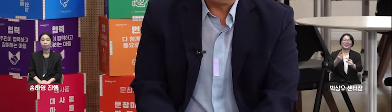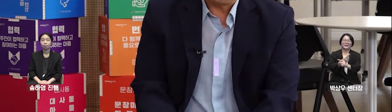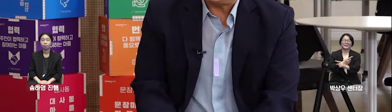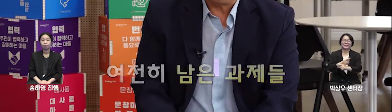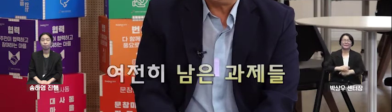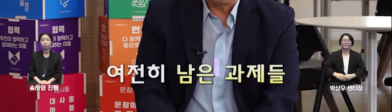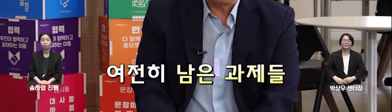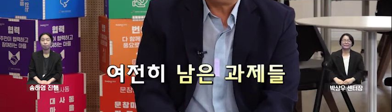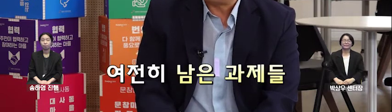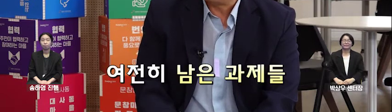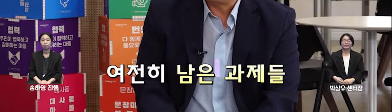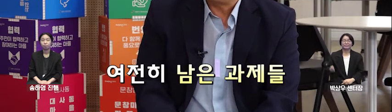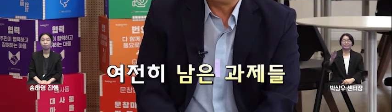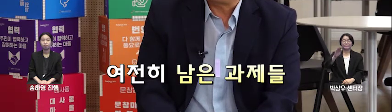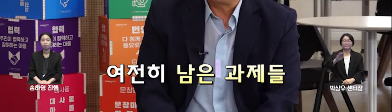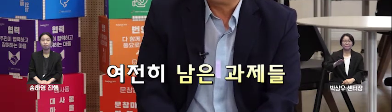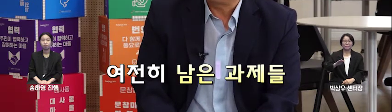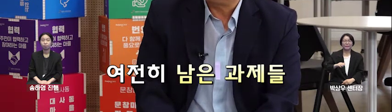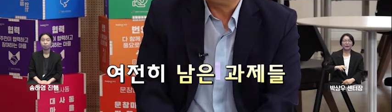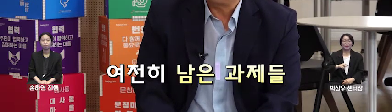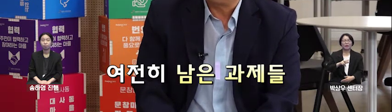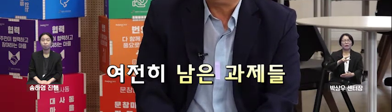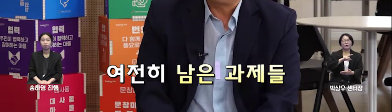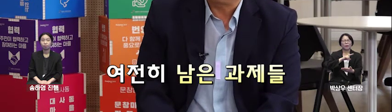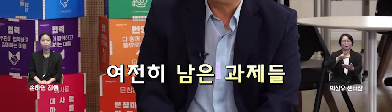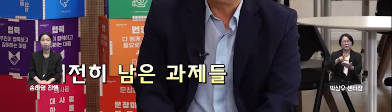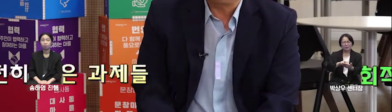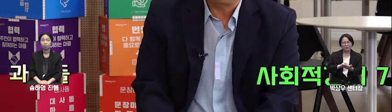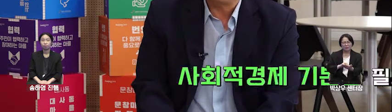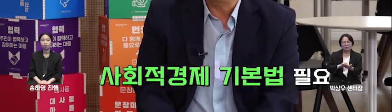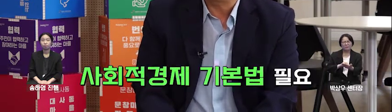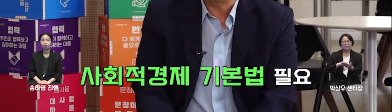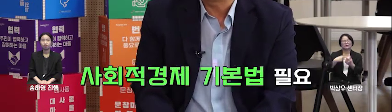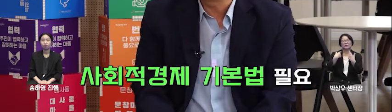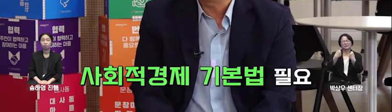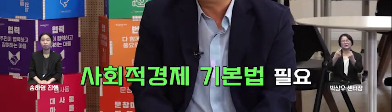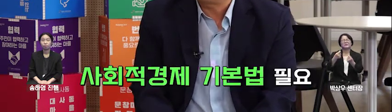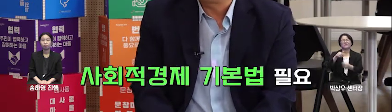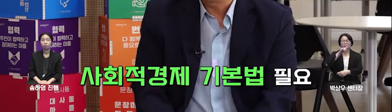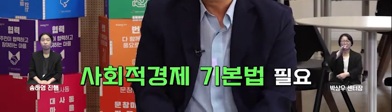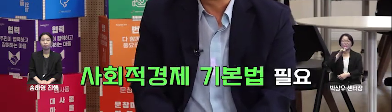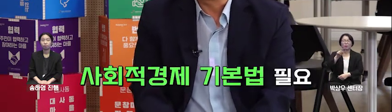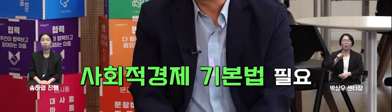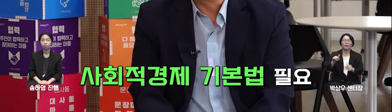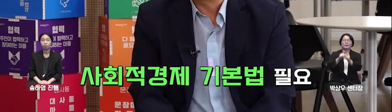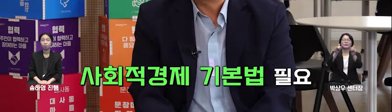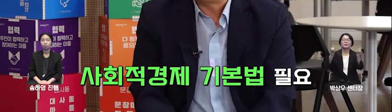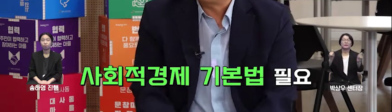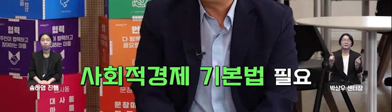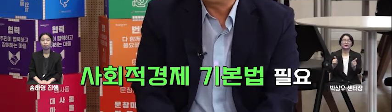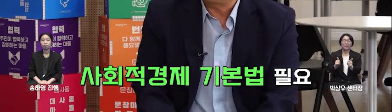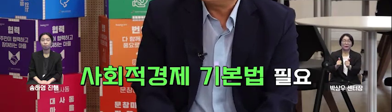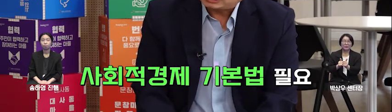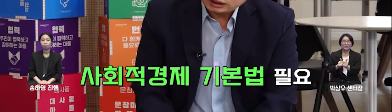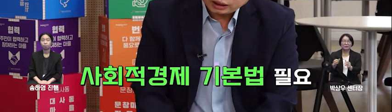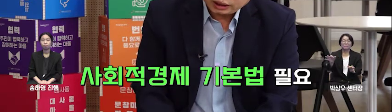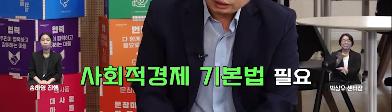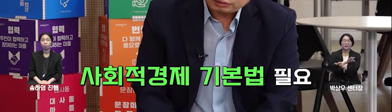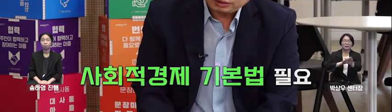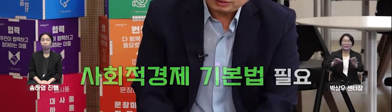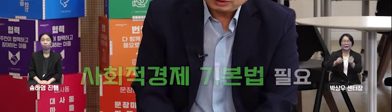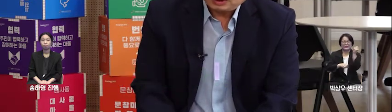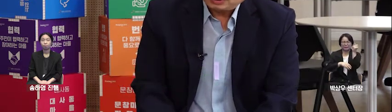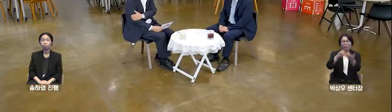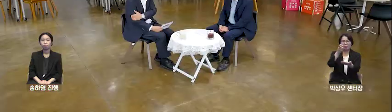하지만 과제는 여전히 남아 있는 것 같습니다. 여전히 사회적 경제 기본법도 아직 만들어지지 못한